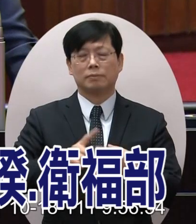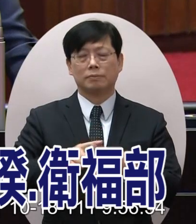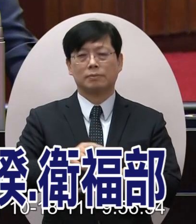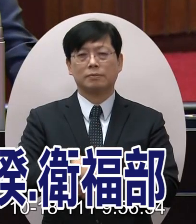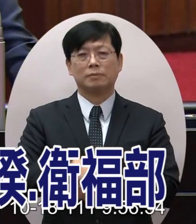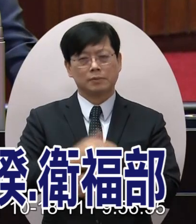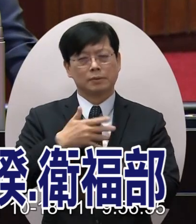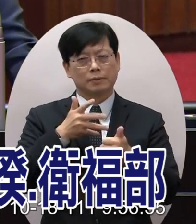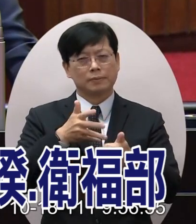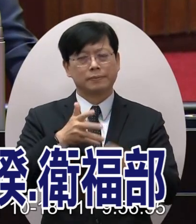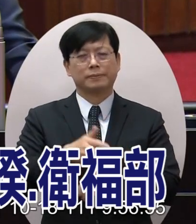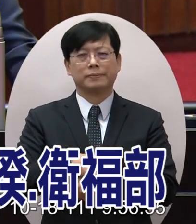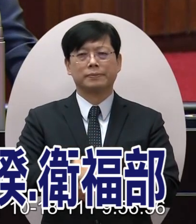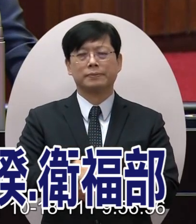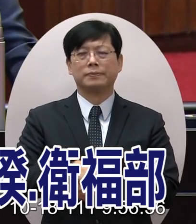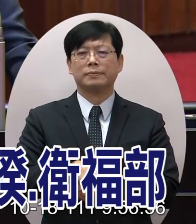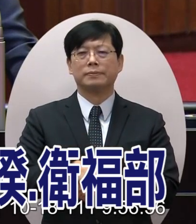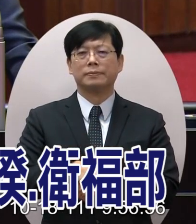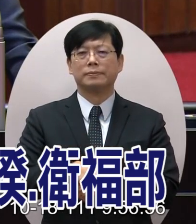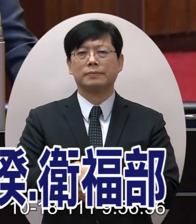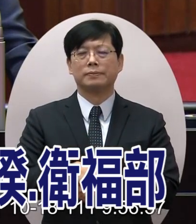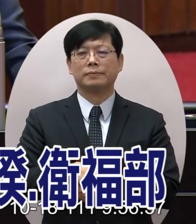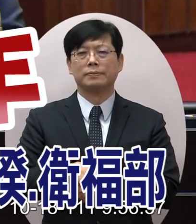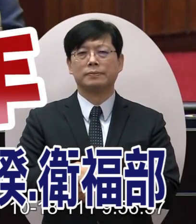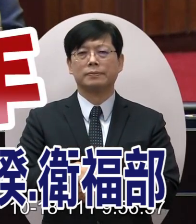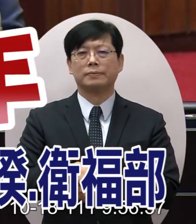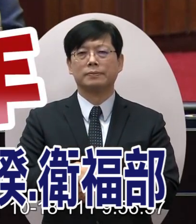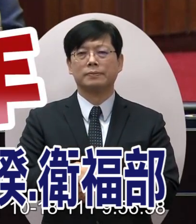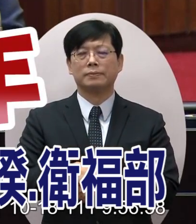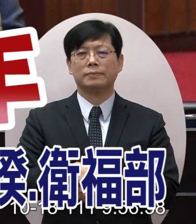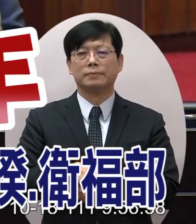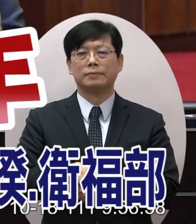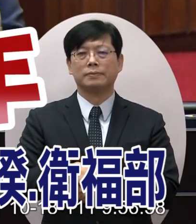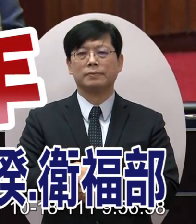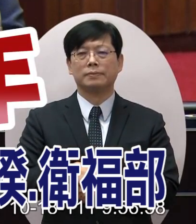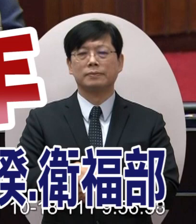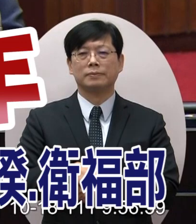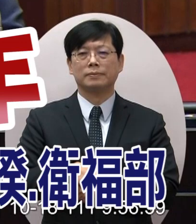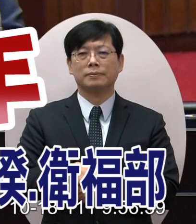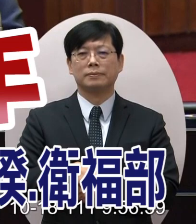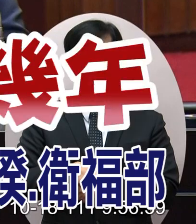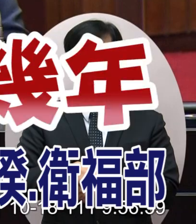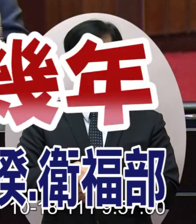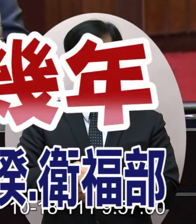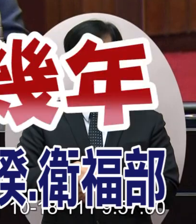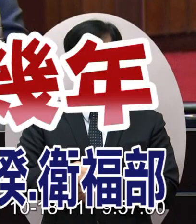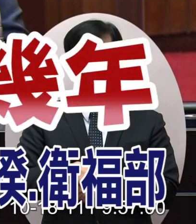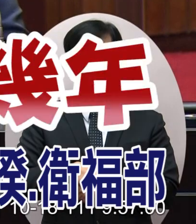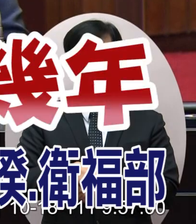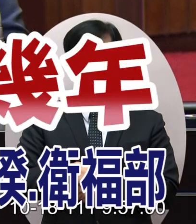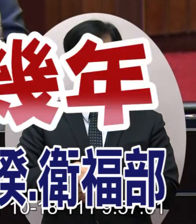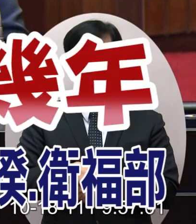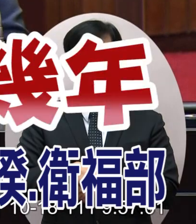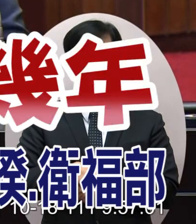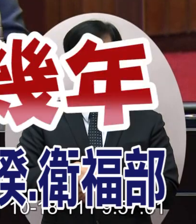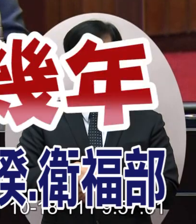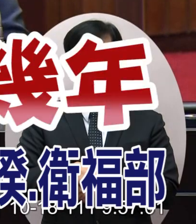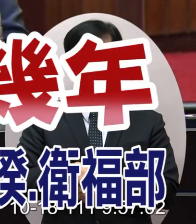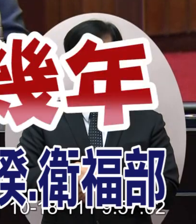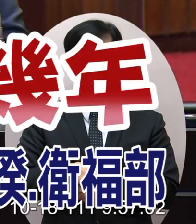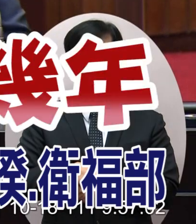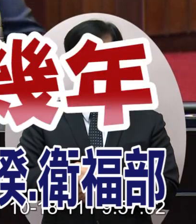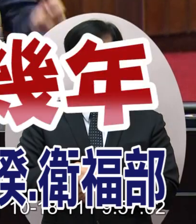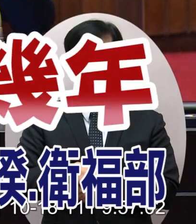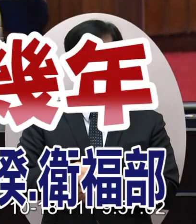所以我才特别请教你。 委员，我们很清楚一句话。公文保存30年，跟契约内容保